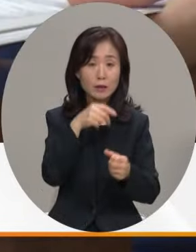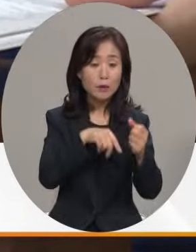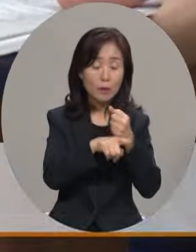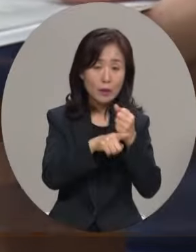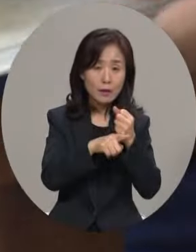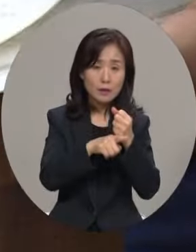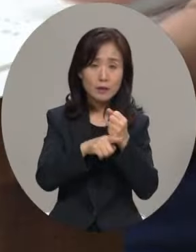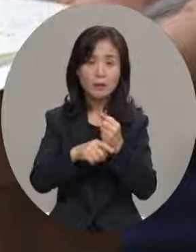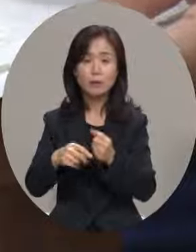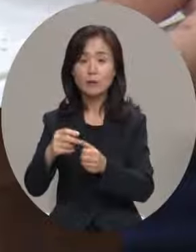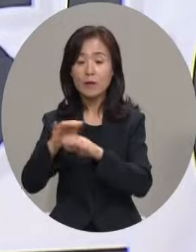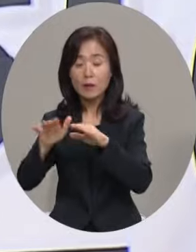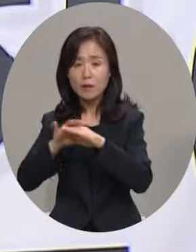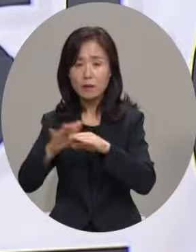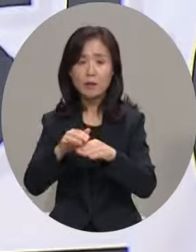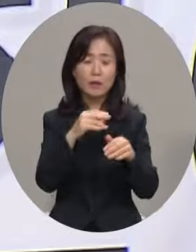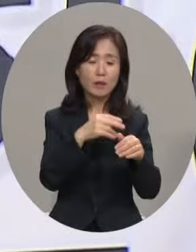목소리를 높였습니다.